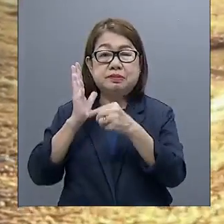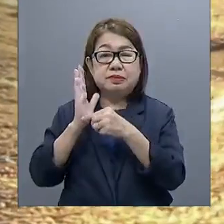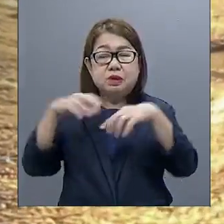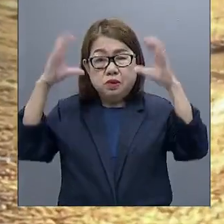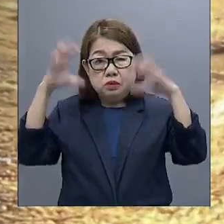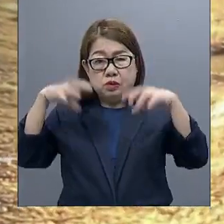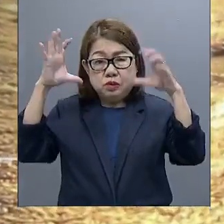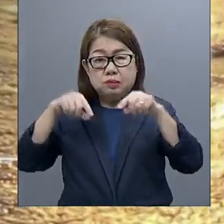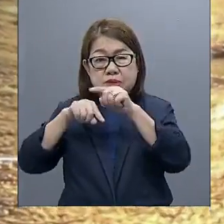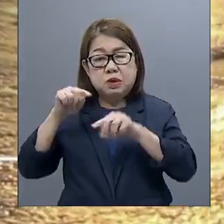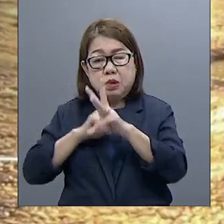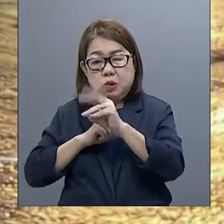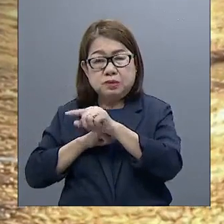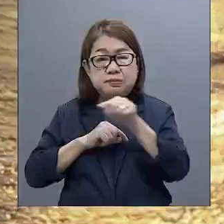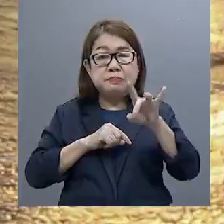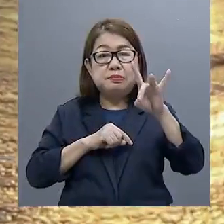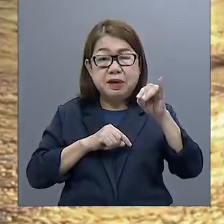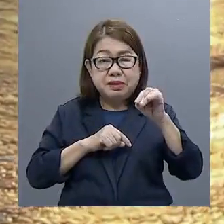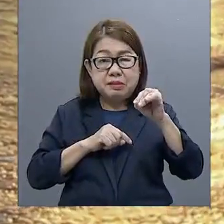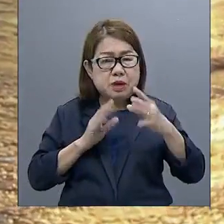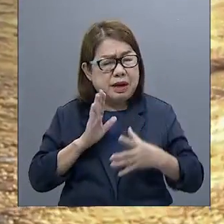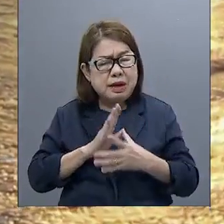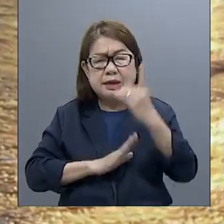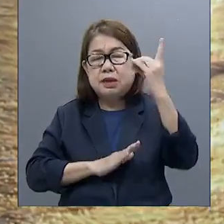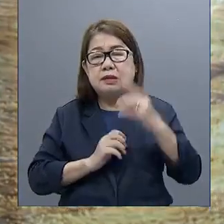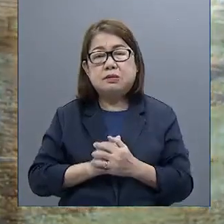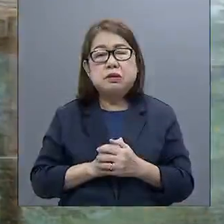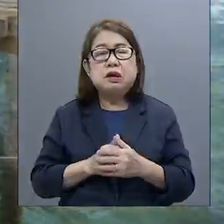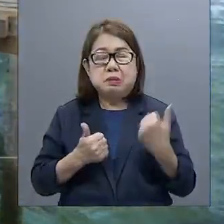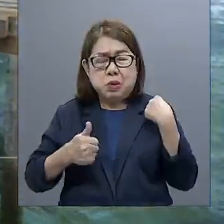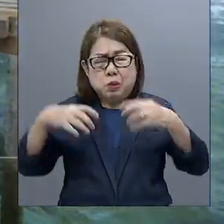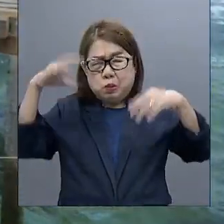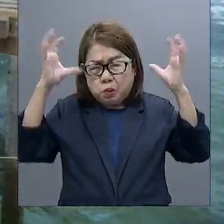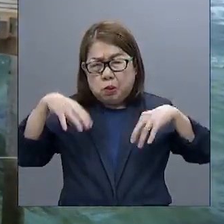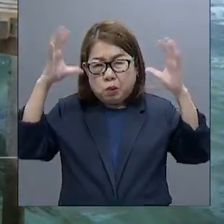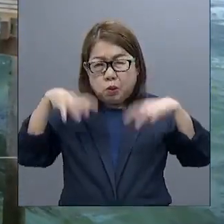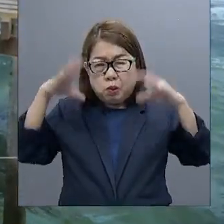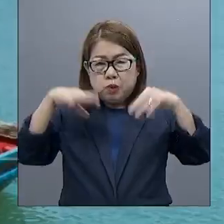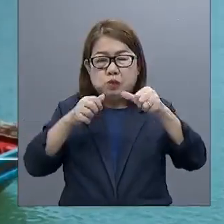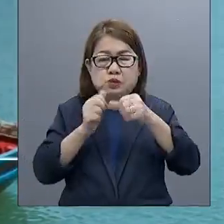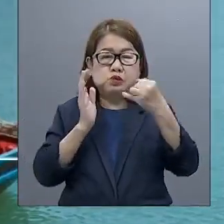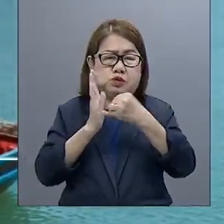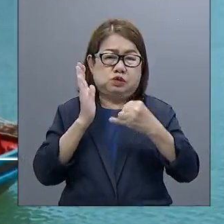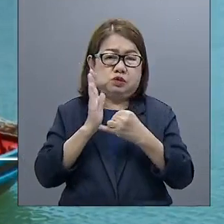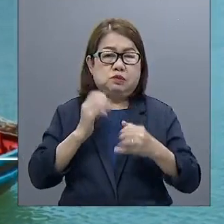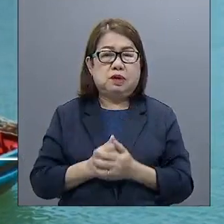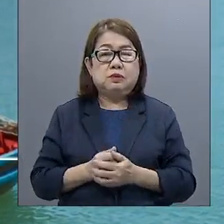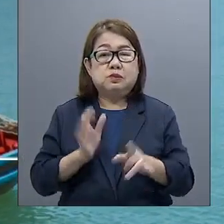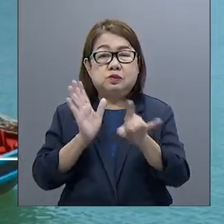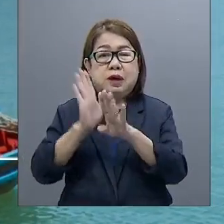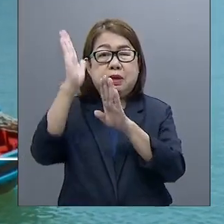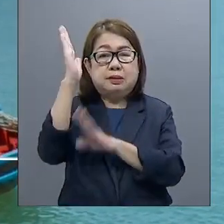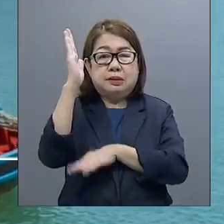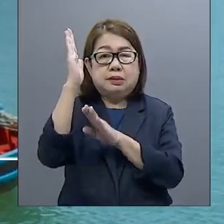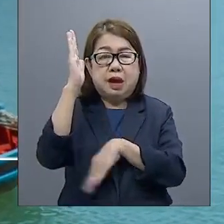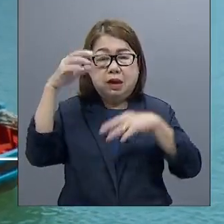60-80% ของพืนที่ในช่งตลอดทงสัดานี้และจะมฝนตกหนักถึงหนักมากบางแห่งปิดท้ายภาคใต้ม